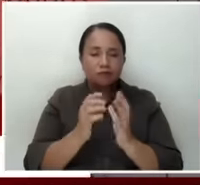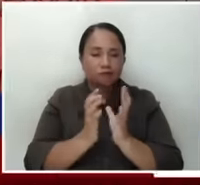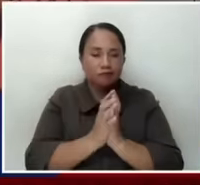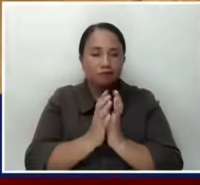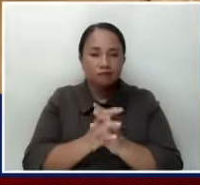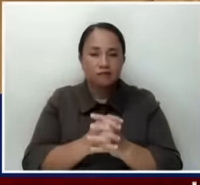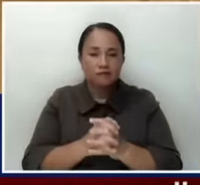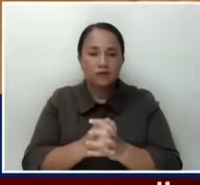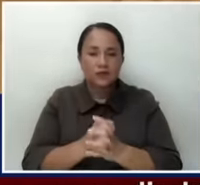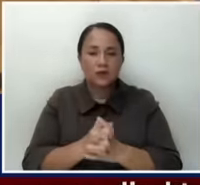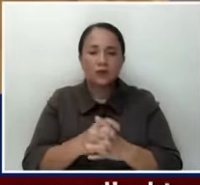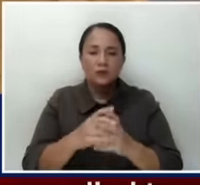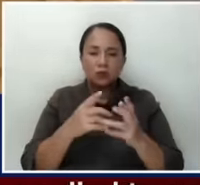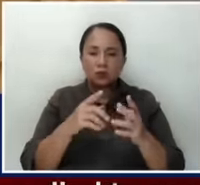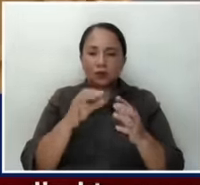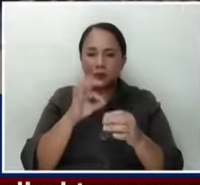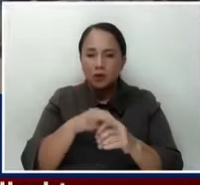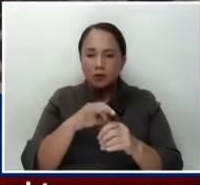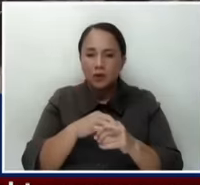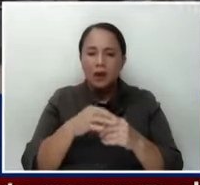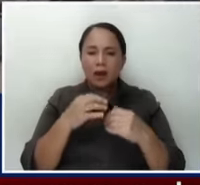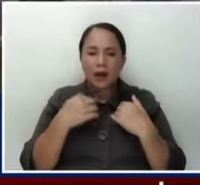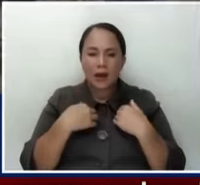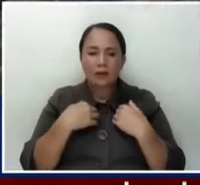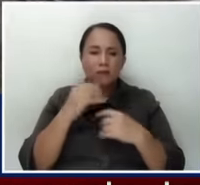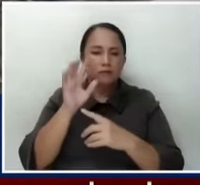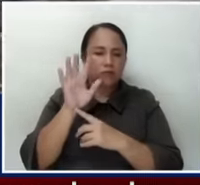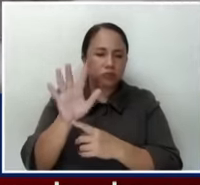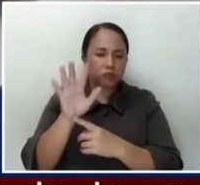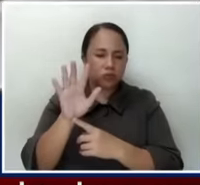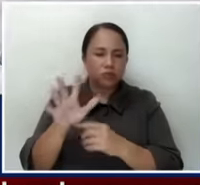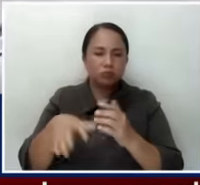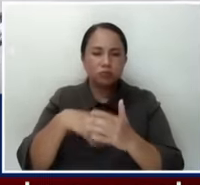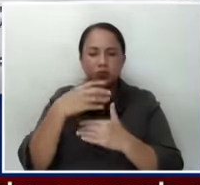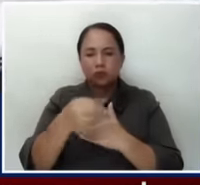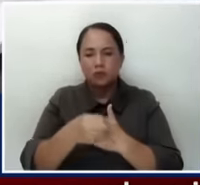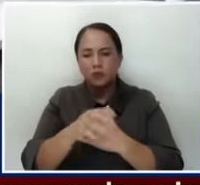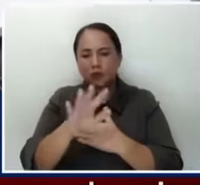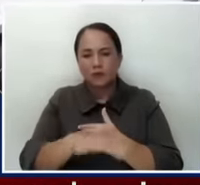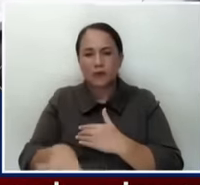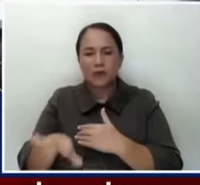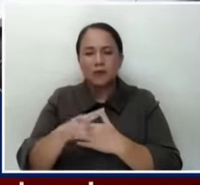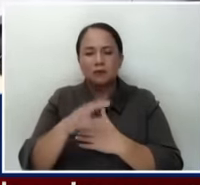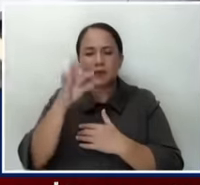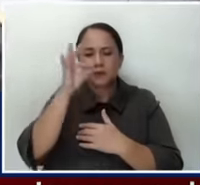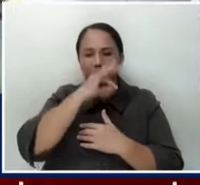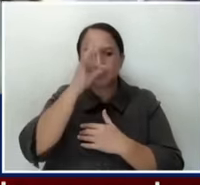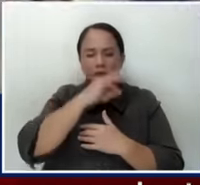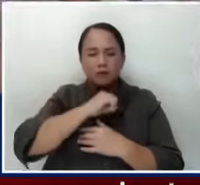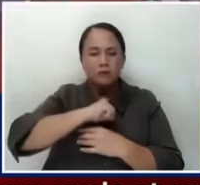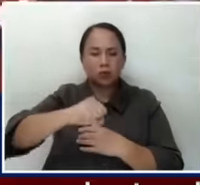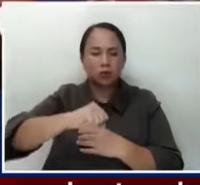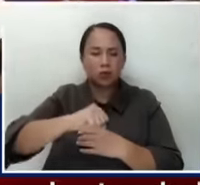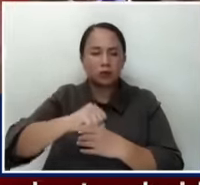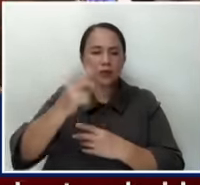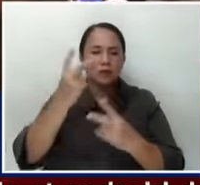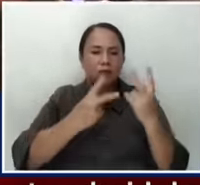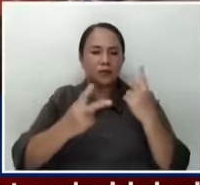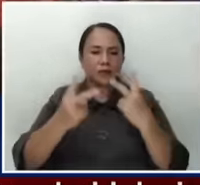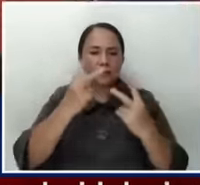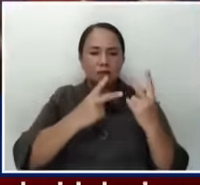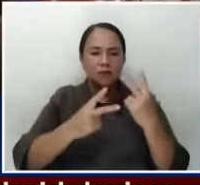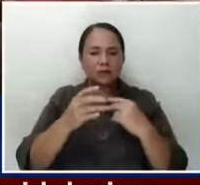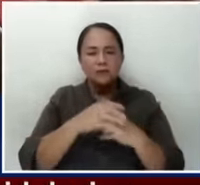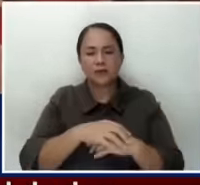Kasabay naman ang programa na ito, nagdaos ng protesta sa labas ng venue ang ilang Pilipinong tutol sa pagbisita ni Pangulo Marcos